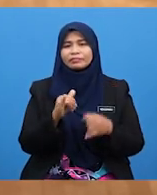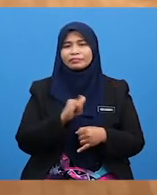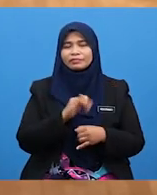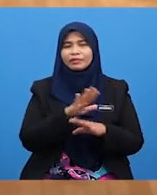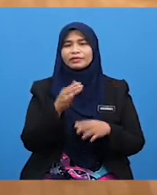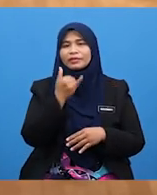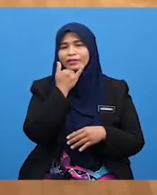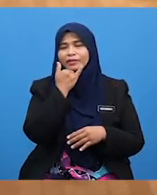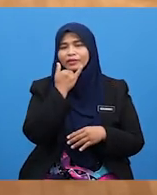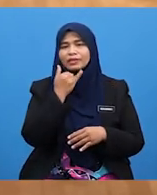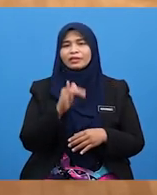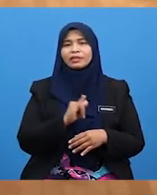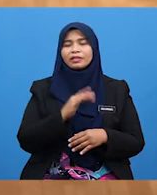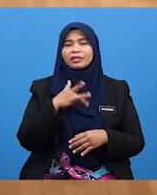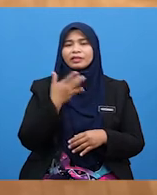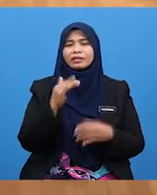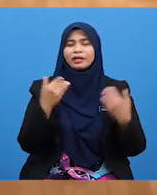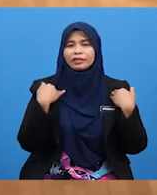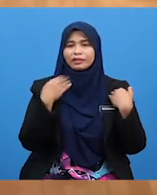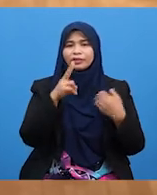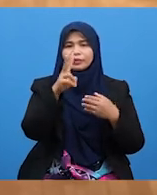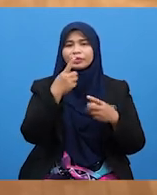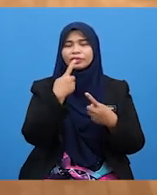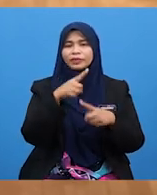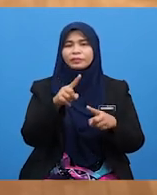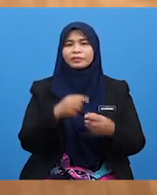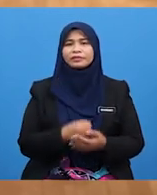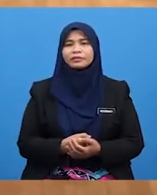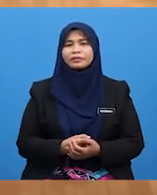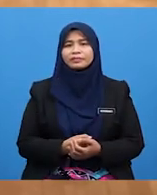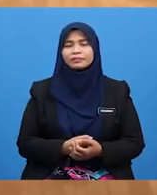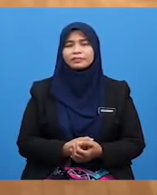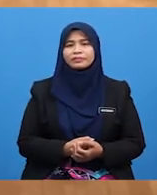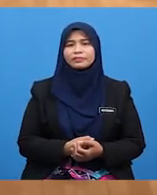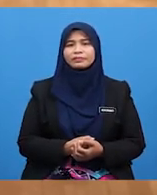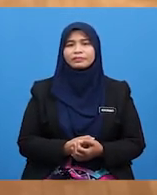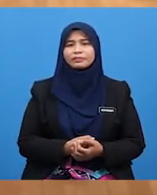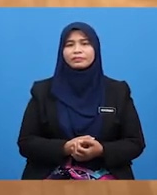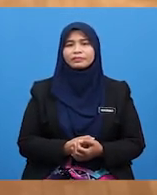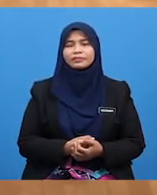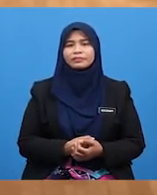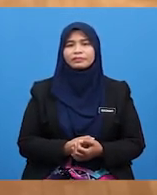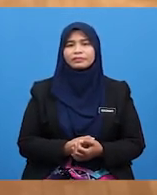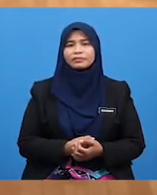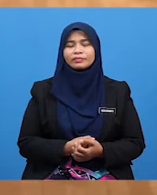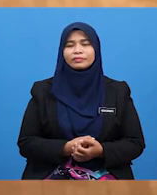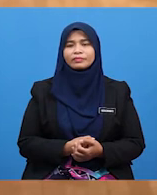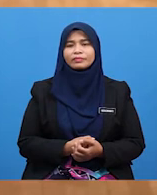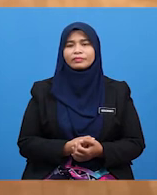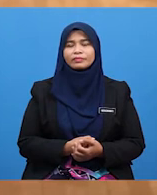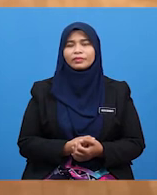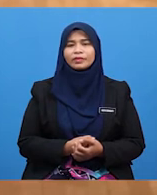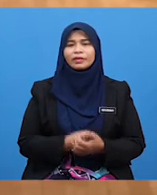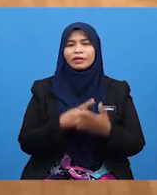silap, cikgu, saya rasa ada dua jawapan untuk soalan cikgu. Sangat tricky, sangat mengelirukan. Jadi, apakah